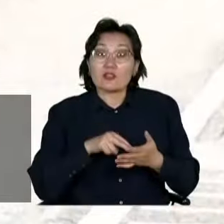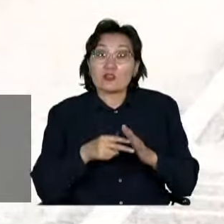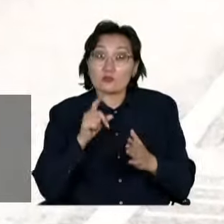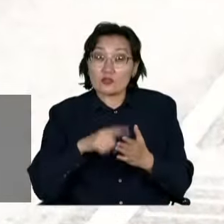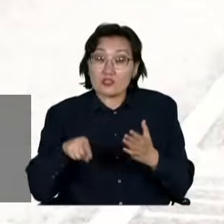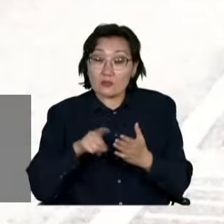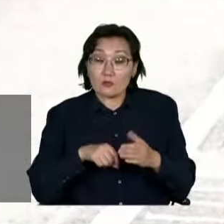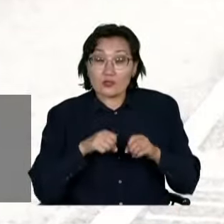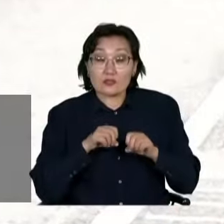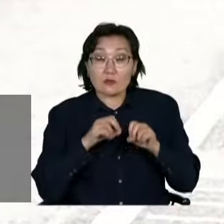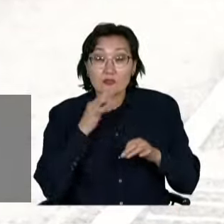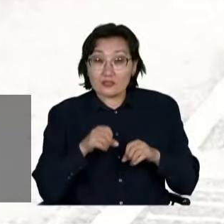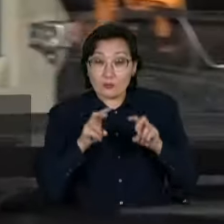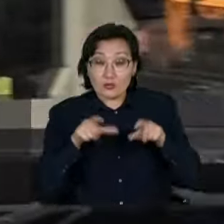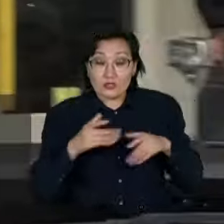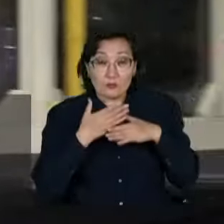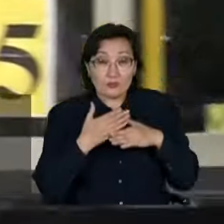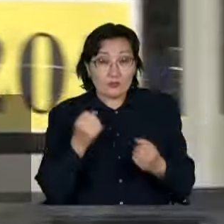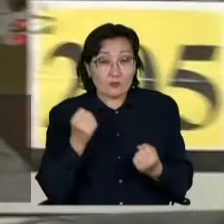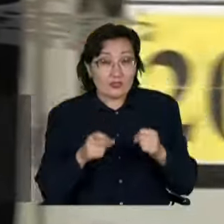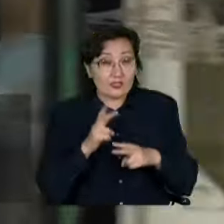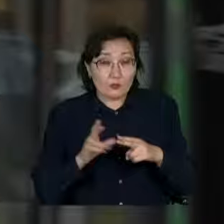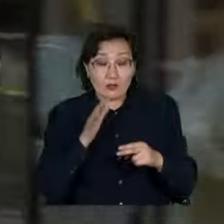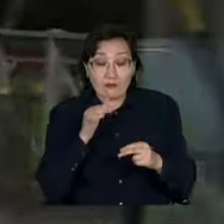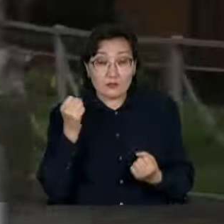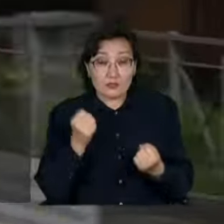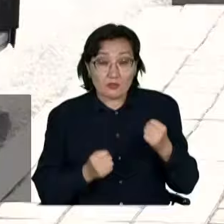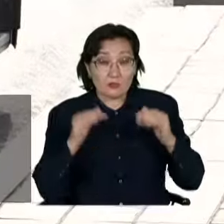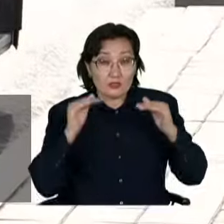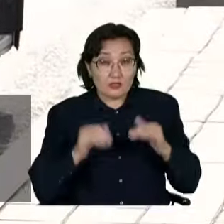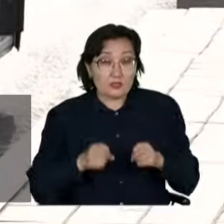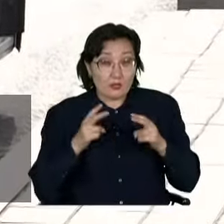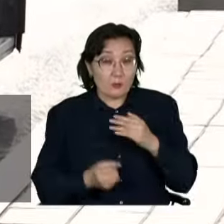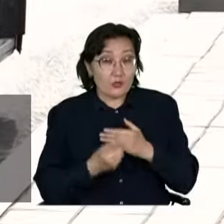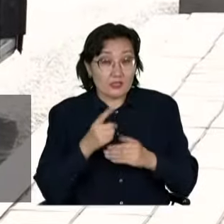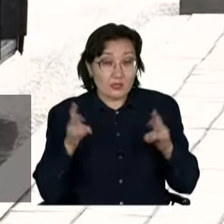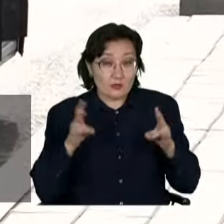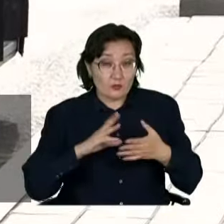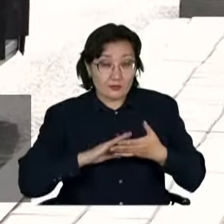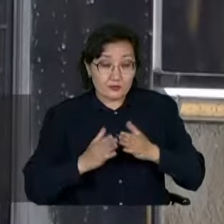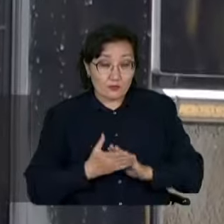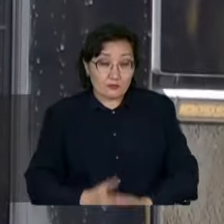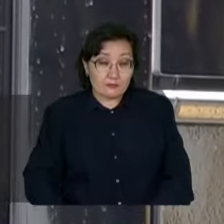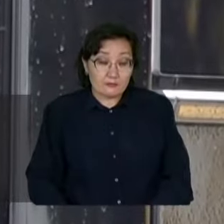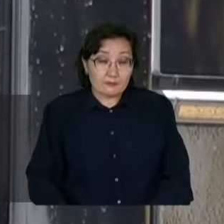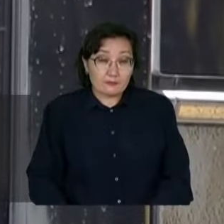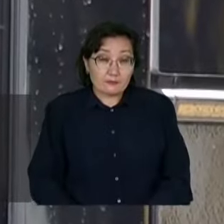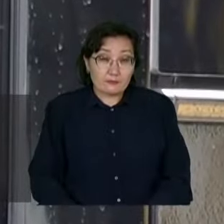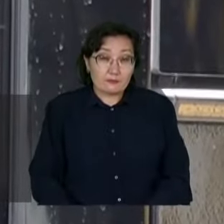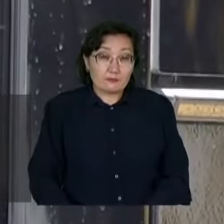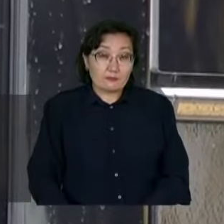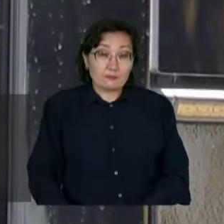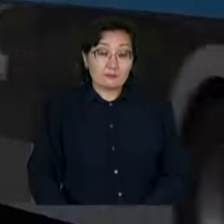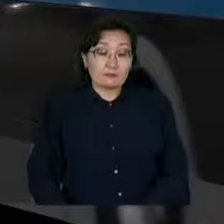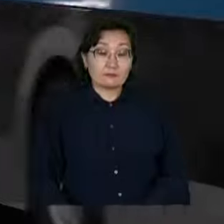словам специалистов, это поможет водителям не отвлекаться во время езды и снизить риск возникновения аварийных ситуаций. Аделя Кжаркенова,